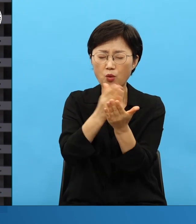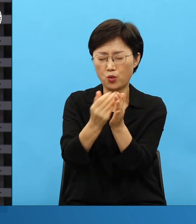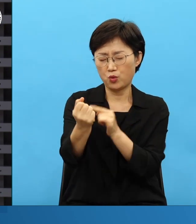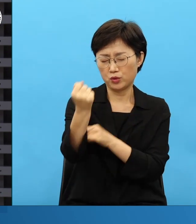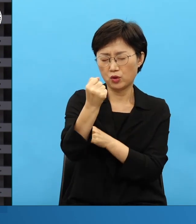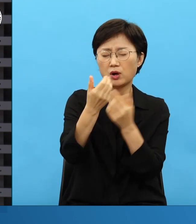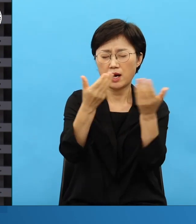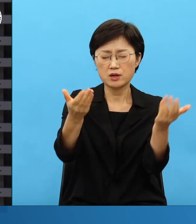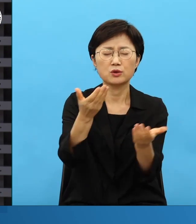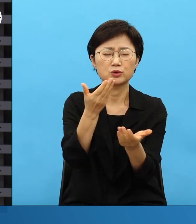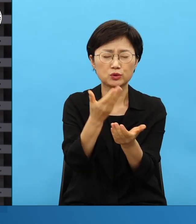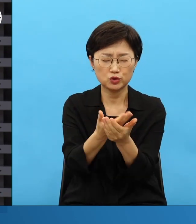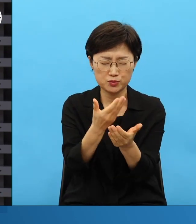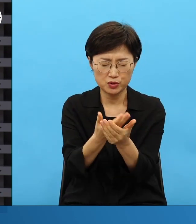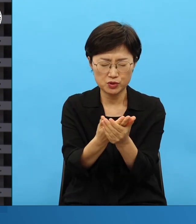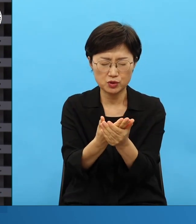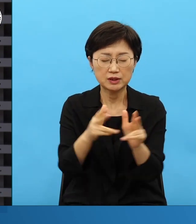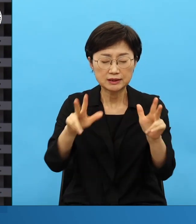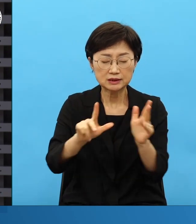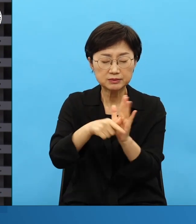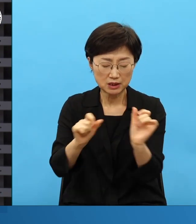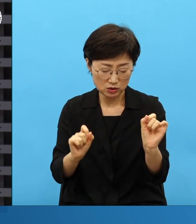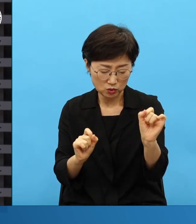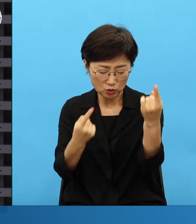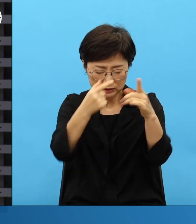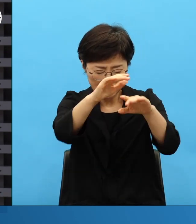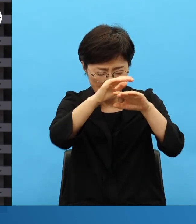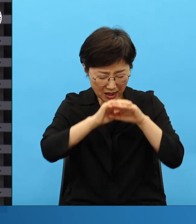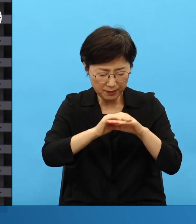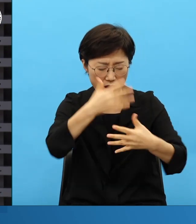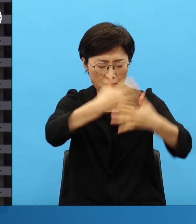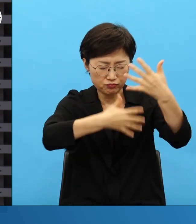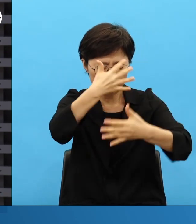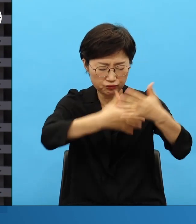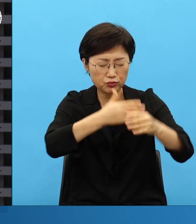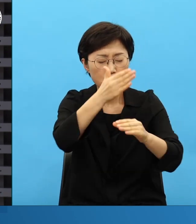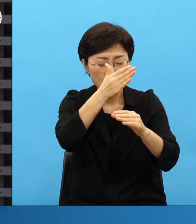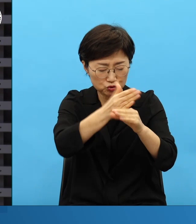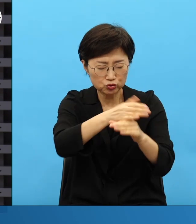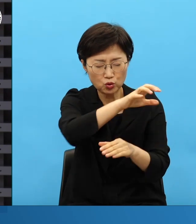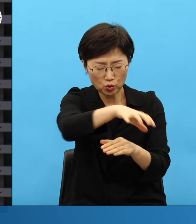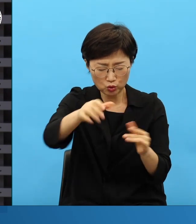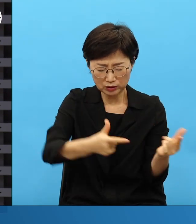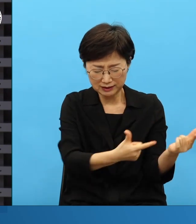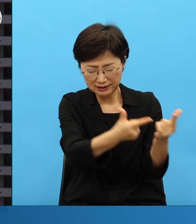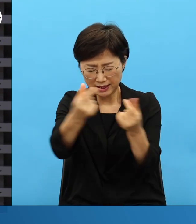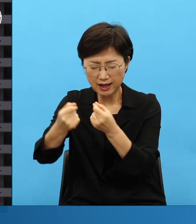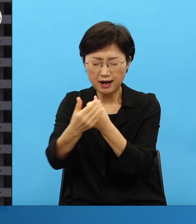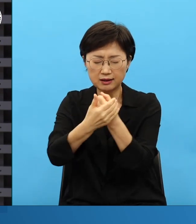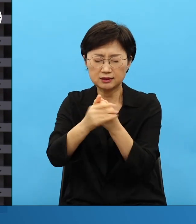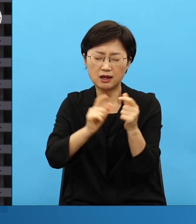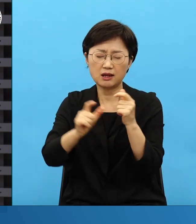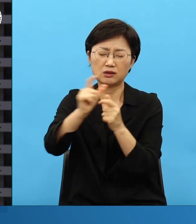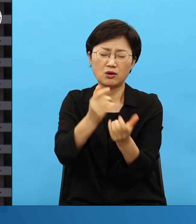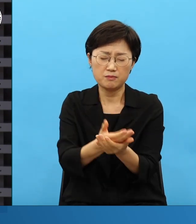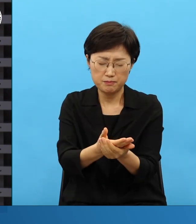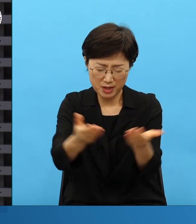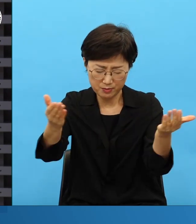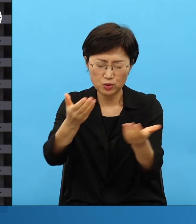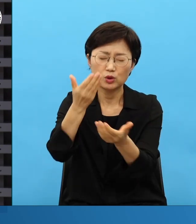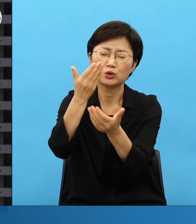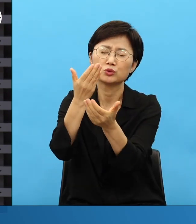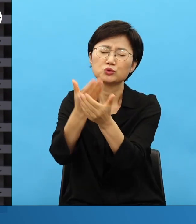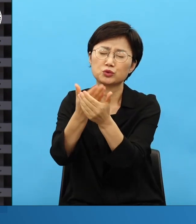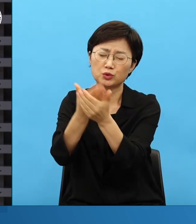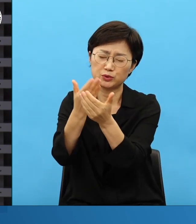함께하여 주옵소서. Please bless our senior pastor, Reverend Hwang Sang-bae, and all of our pastors and missionaries with the filling of the Holy Spirit and five powers, and please be with all the